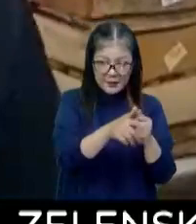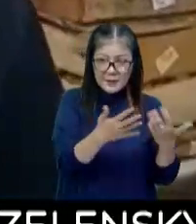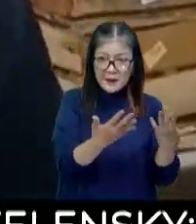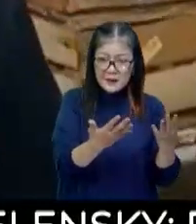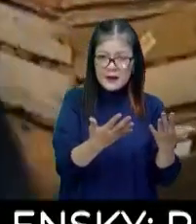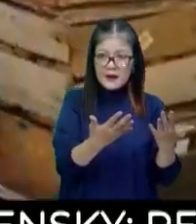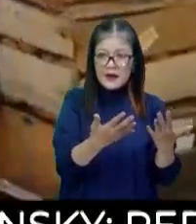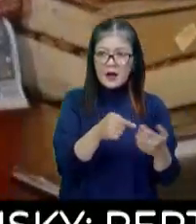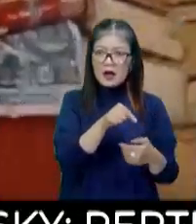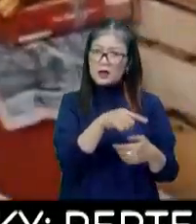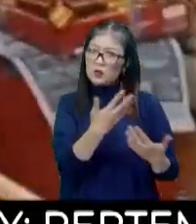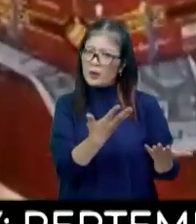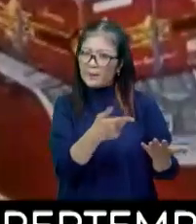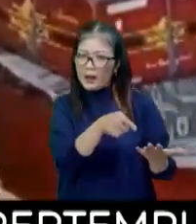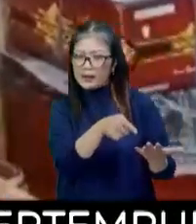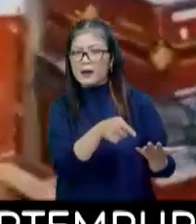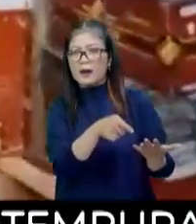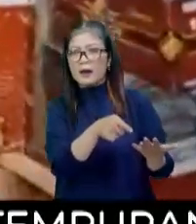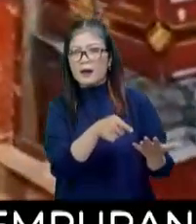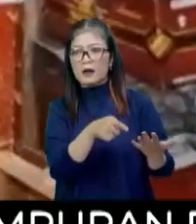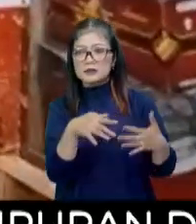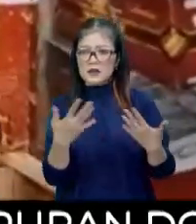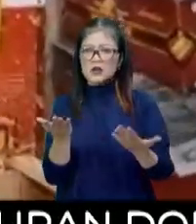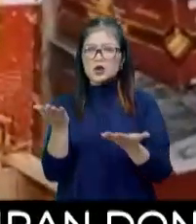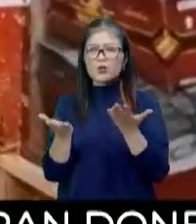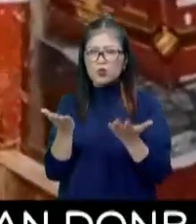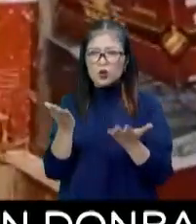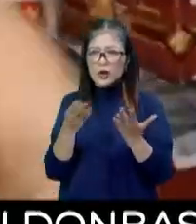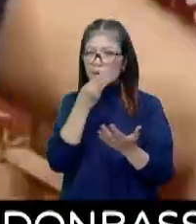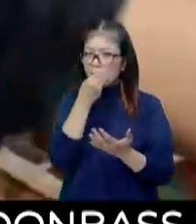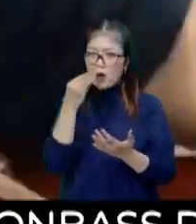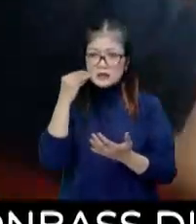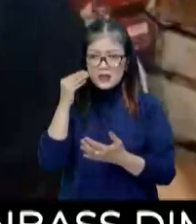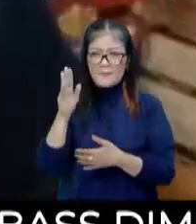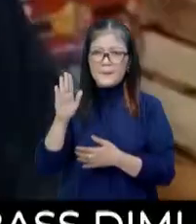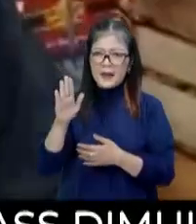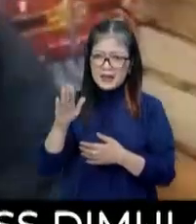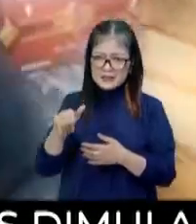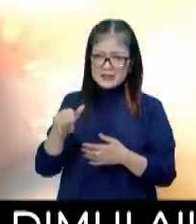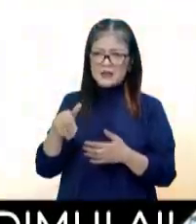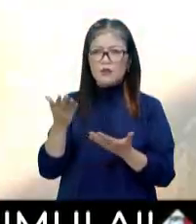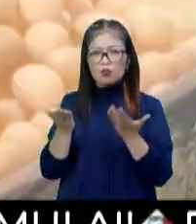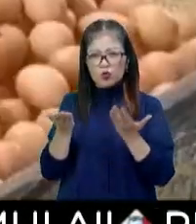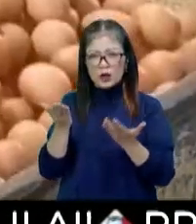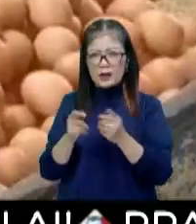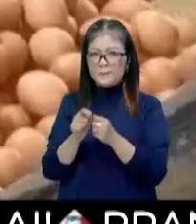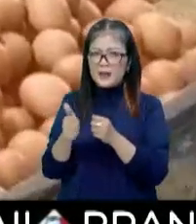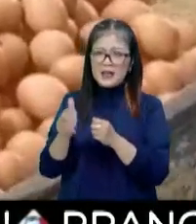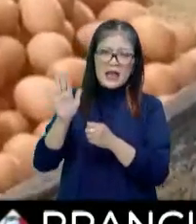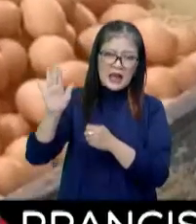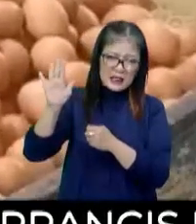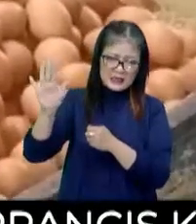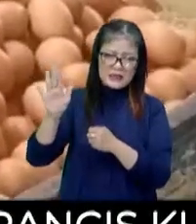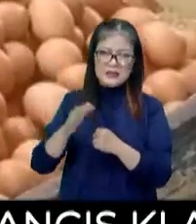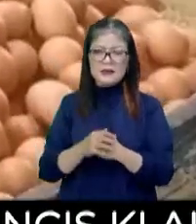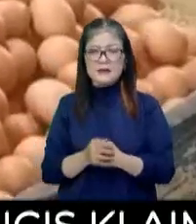kurang. Mungkin karena masih puasa lah ya, pastinya gitu. Mungkin nanti kali. Namun